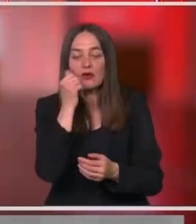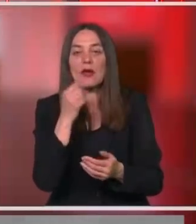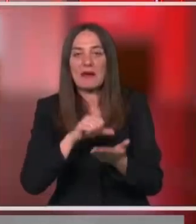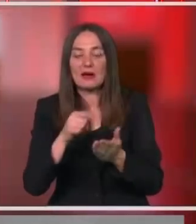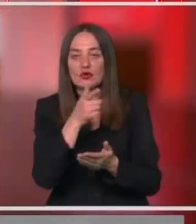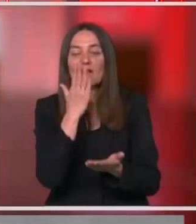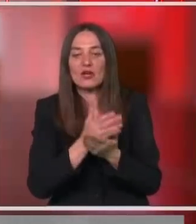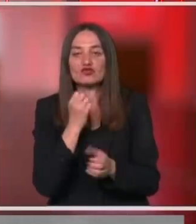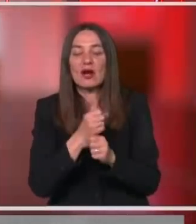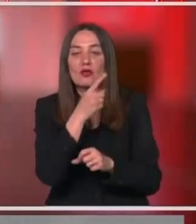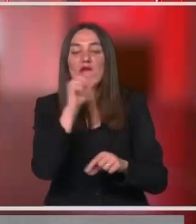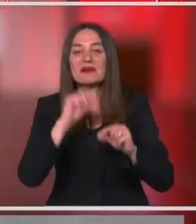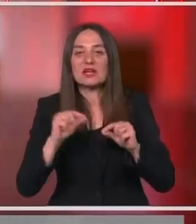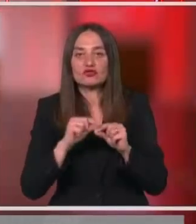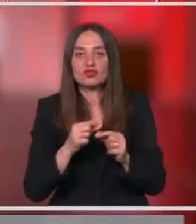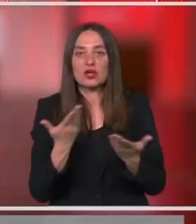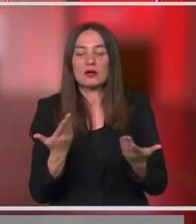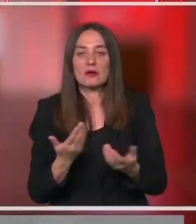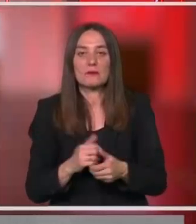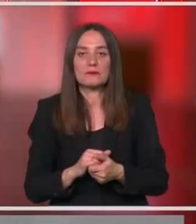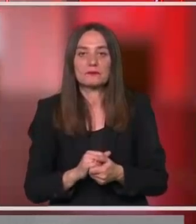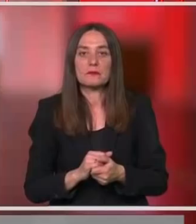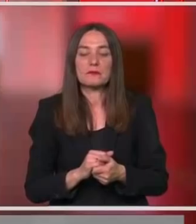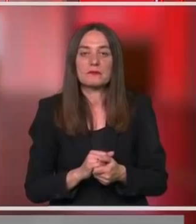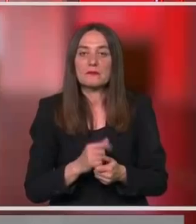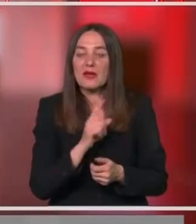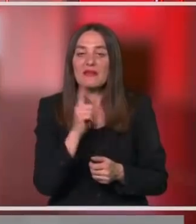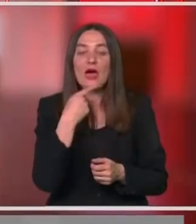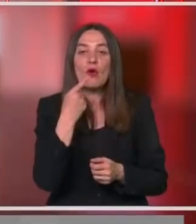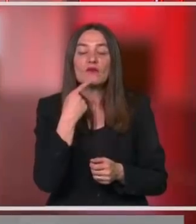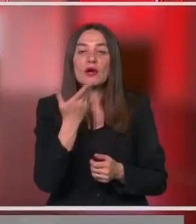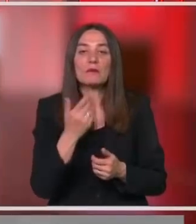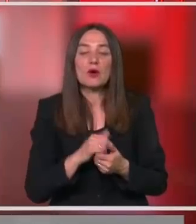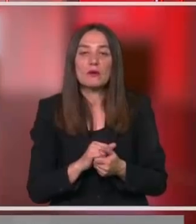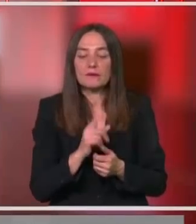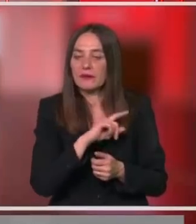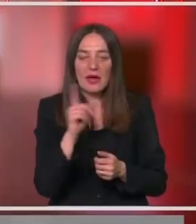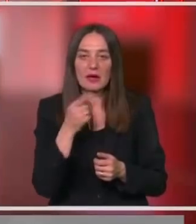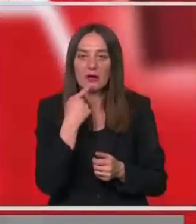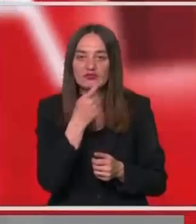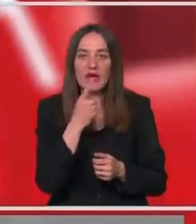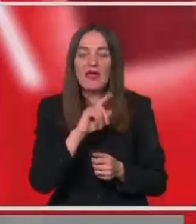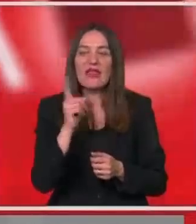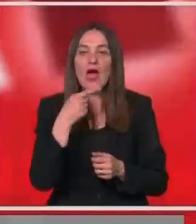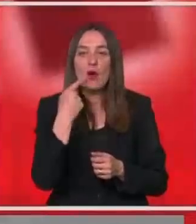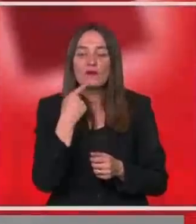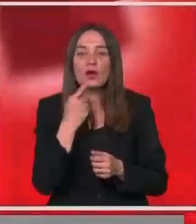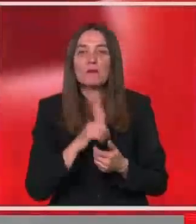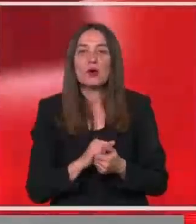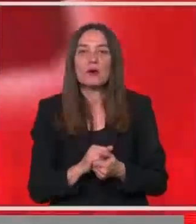i oni su time zaštićeni. Već i sporazum koji je potpisan. Ne, Slavko, ne govorimo